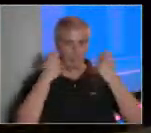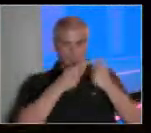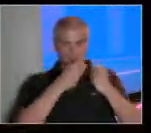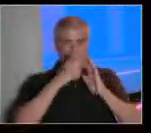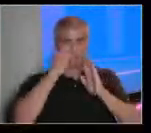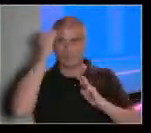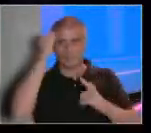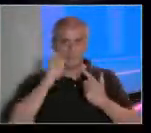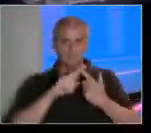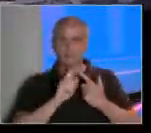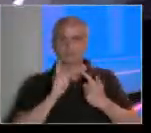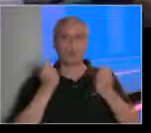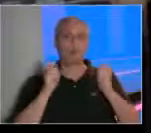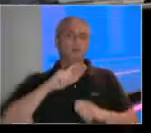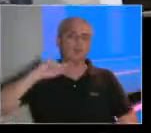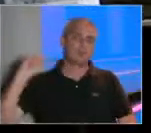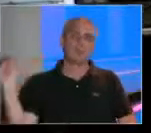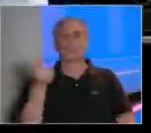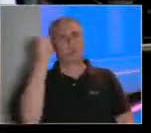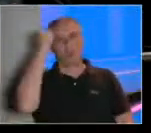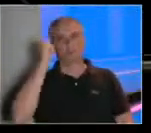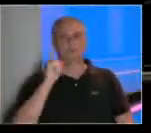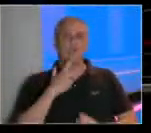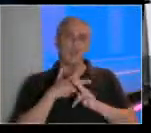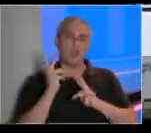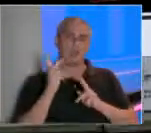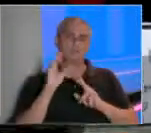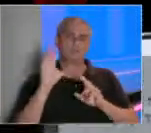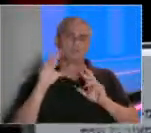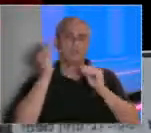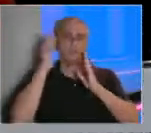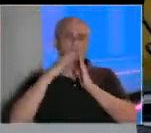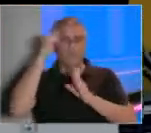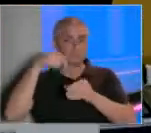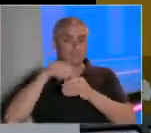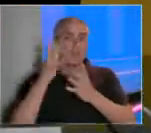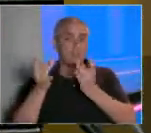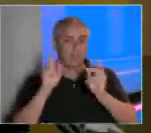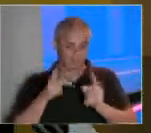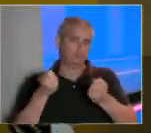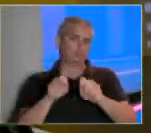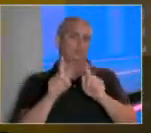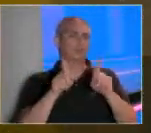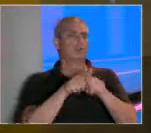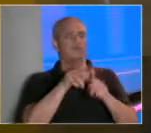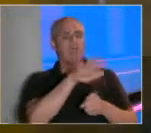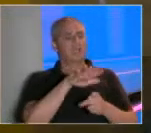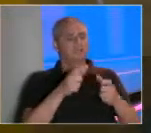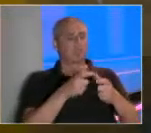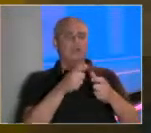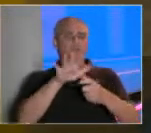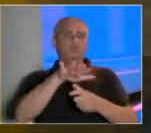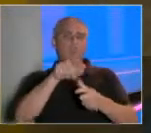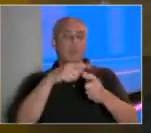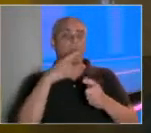בבתי הספר, שלא סוגרים את כל מערכת החינוך, אלא סוגרים בתי ספר שיש בהם הדבקה. אז פה סוגרים אזורים אדומים,